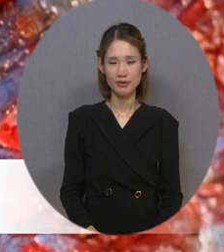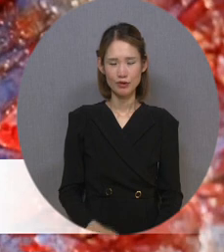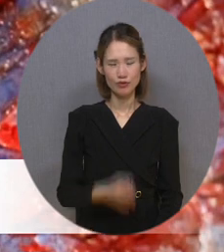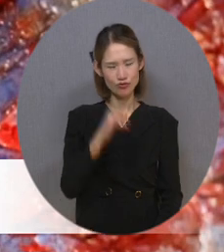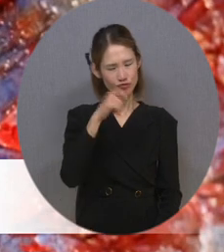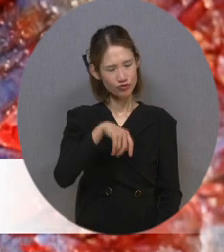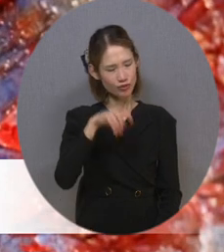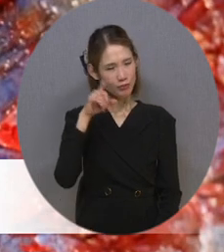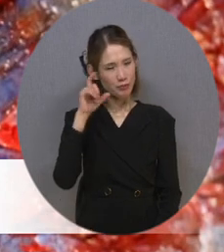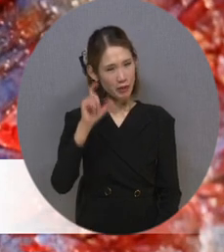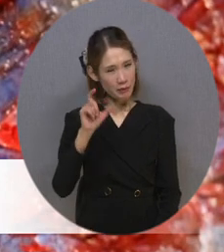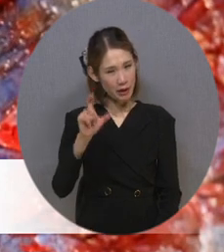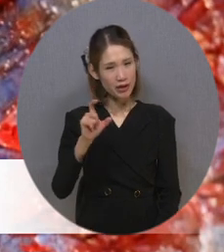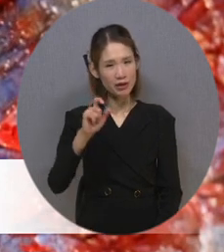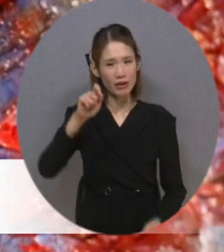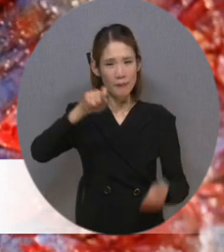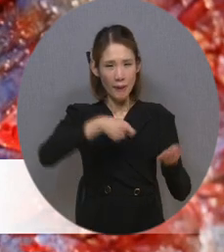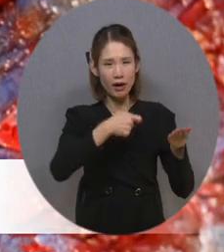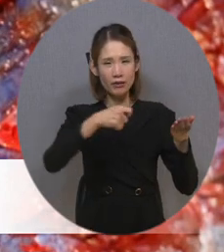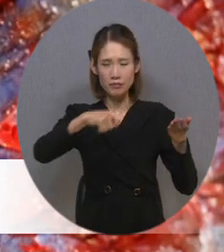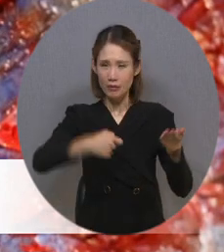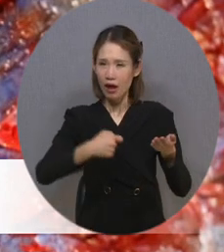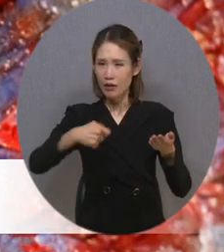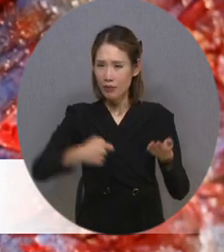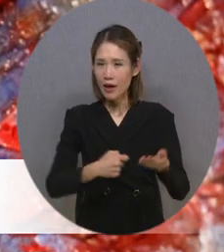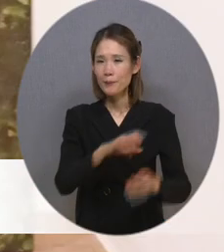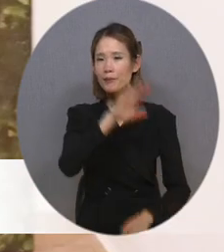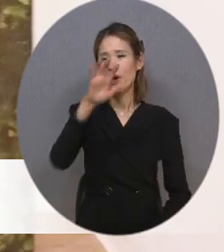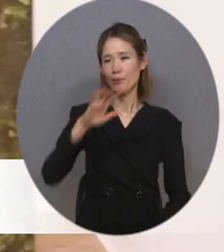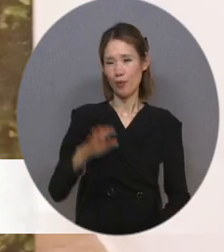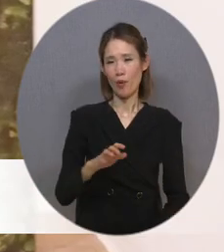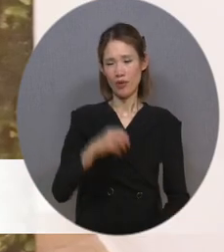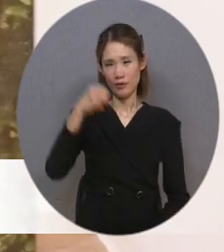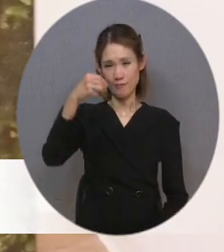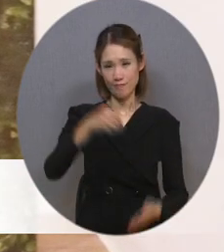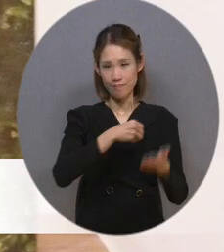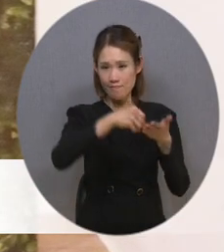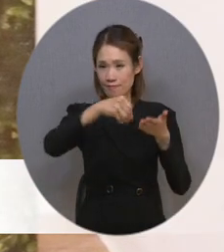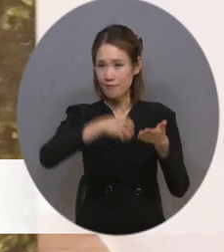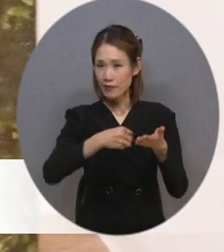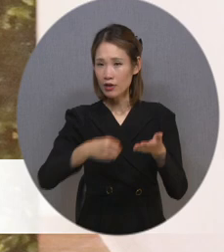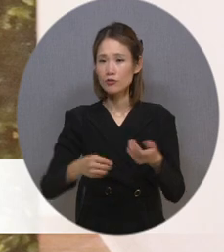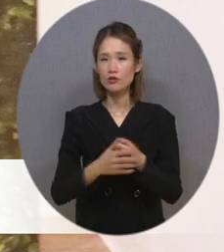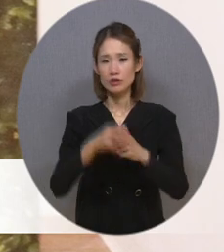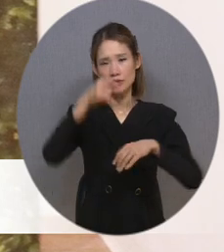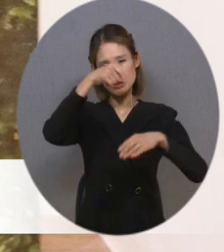투박하고 거친 터치로 수없이 반복 터치하여 깊이 있는 색채로